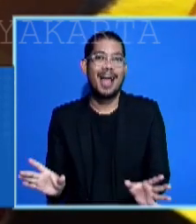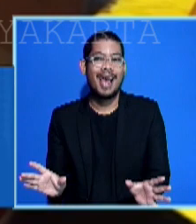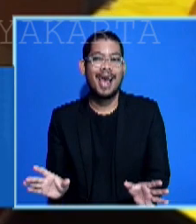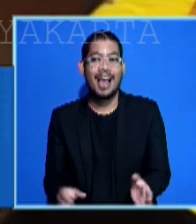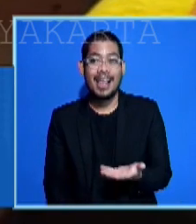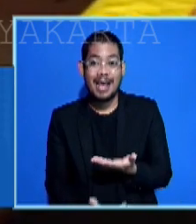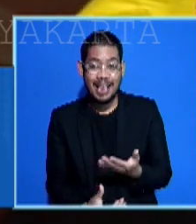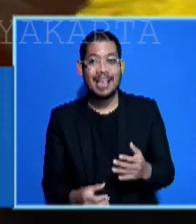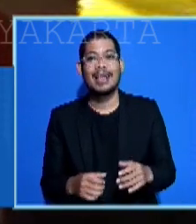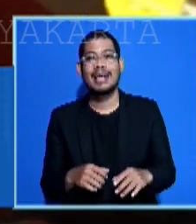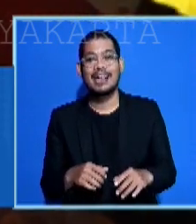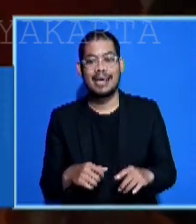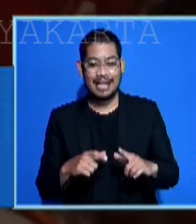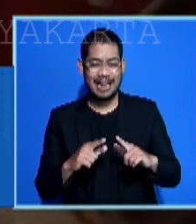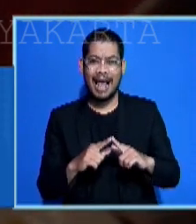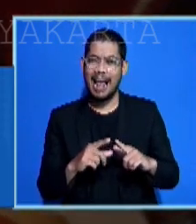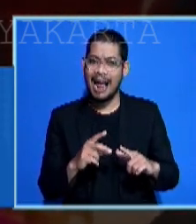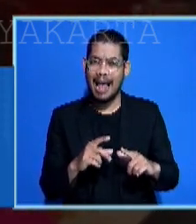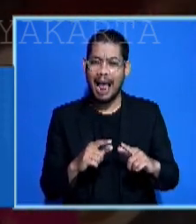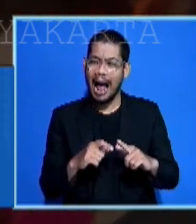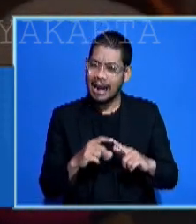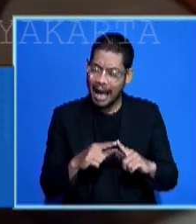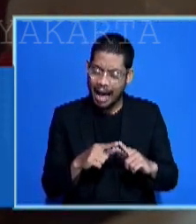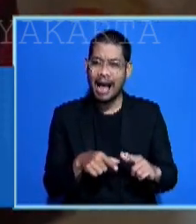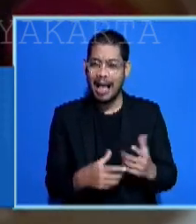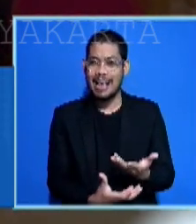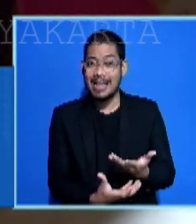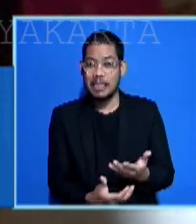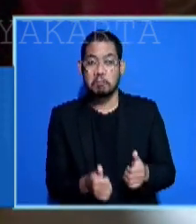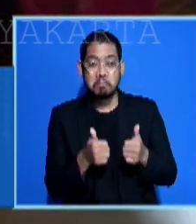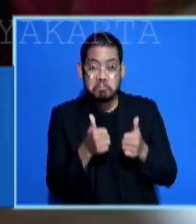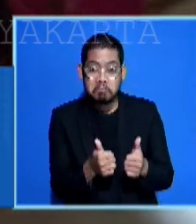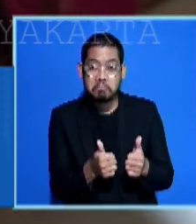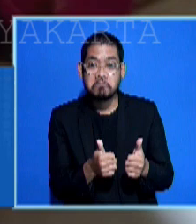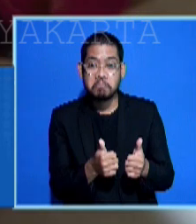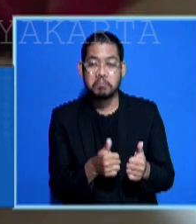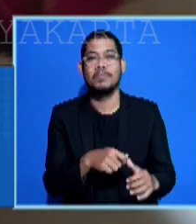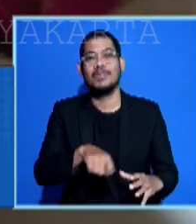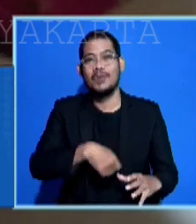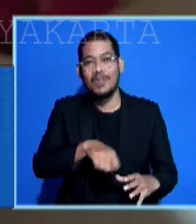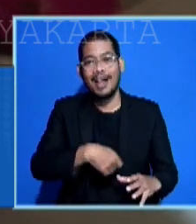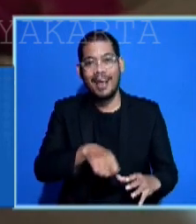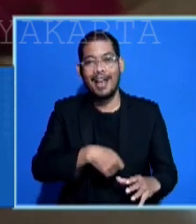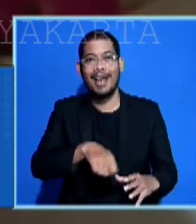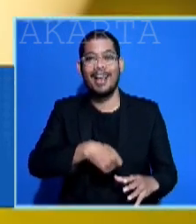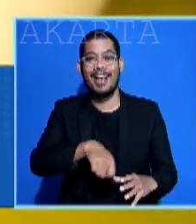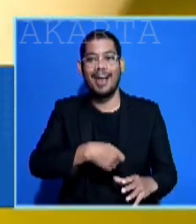sedap, tingkat kematangan daging pas, bahkan kuah yang bahan dasarnya santan ini tidak cepat basi.